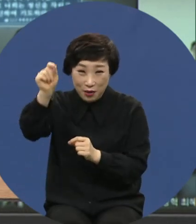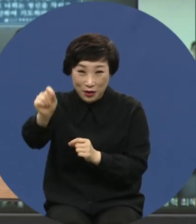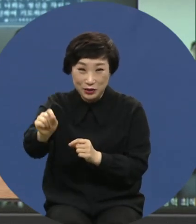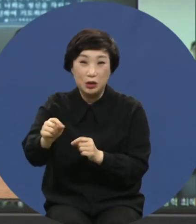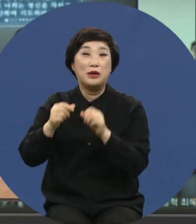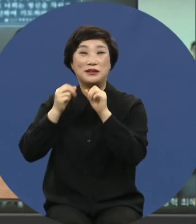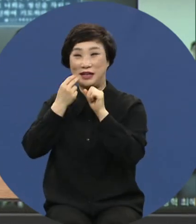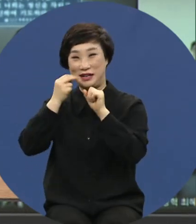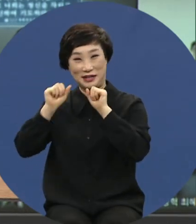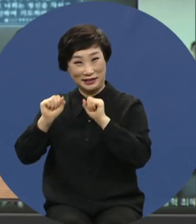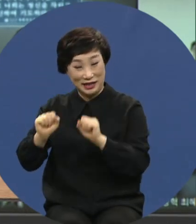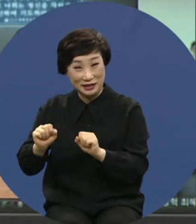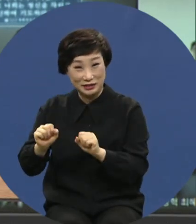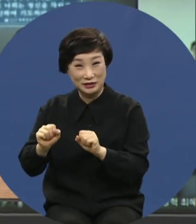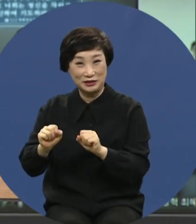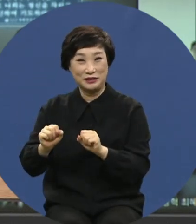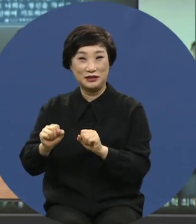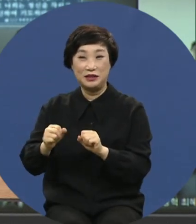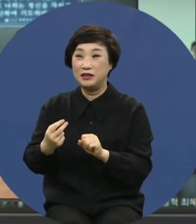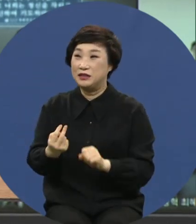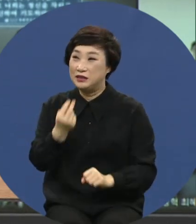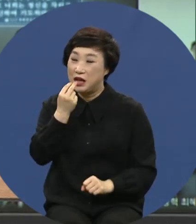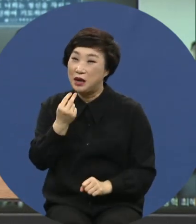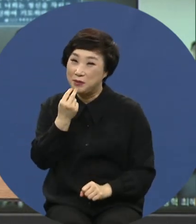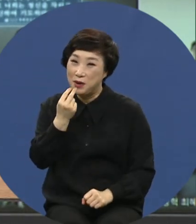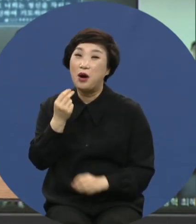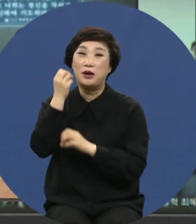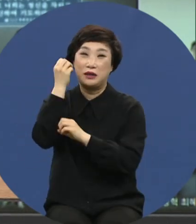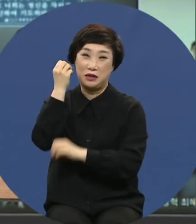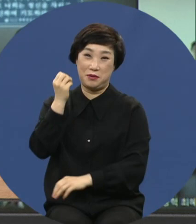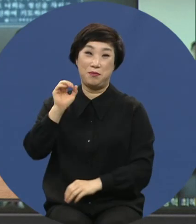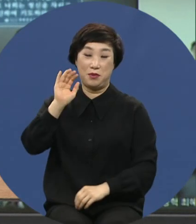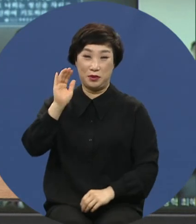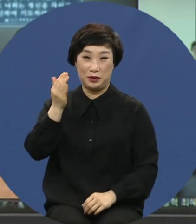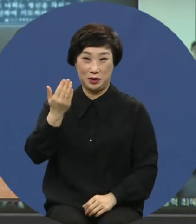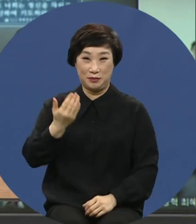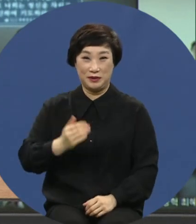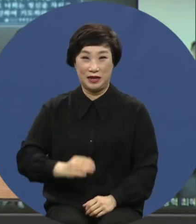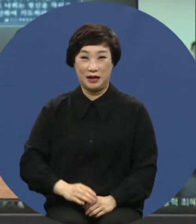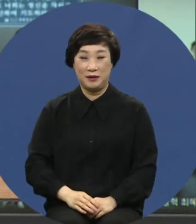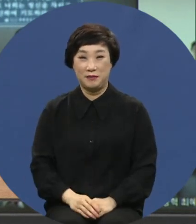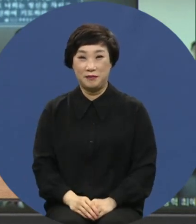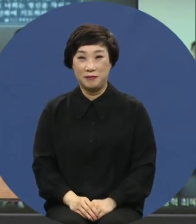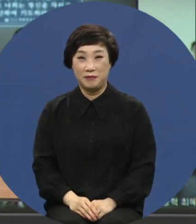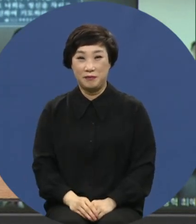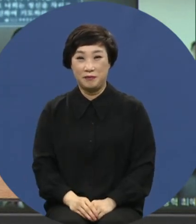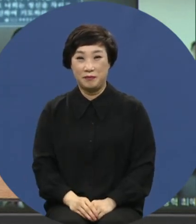영원토록 살아계신 생명의 근원이 되시는 분이십니다.